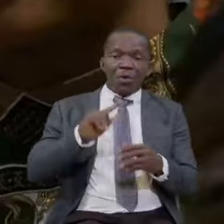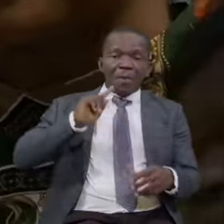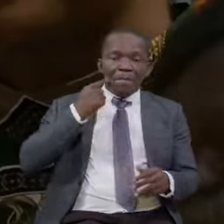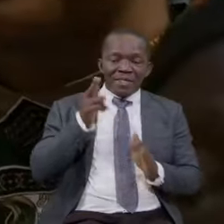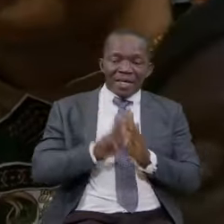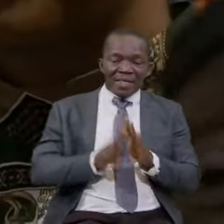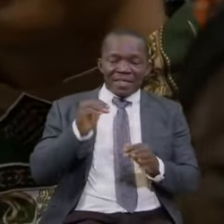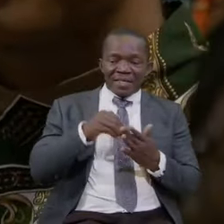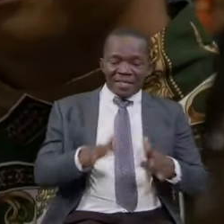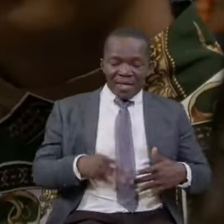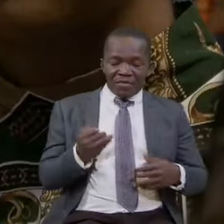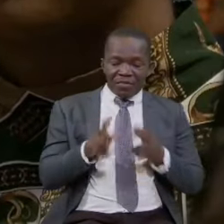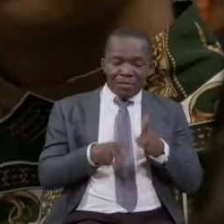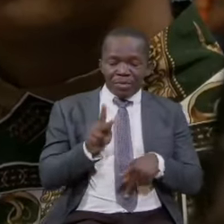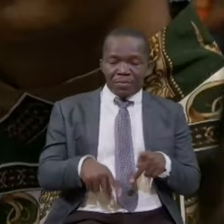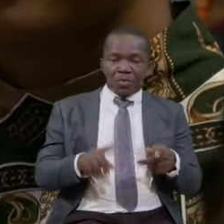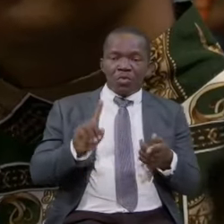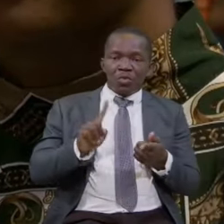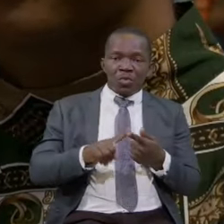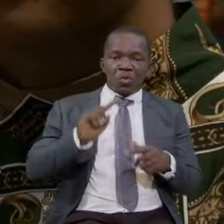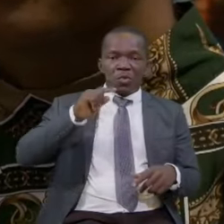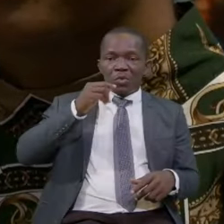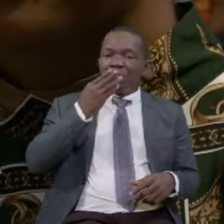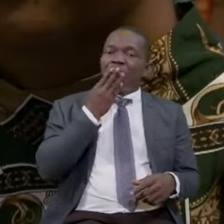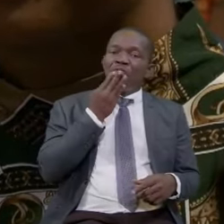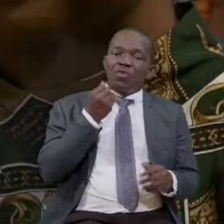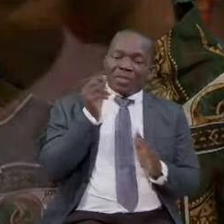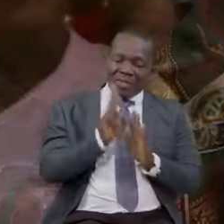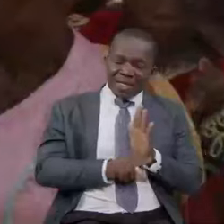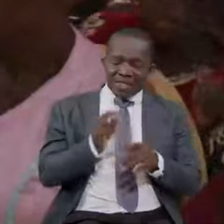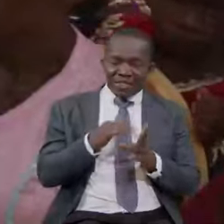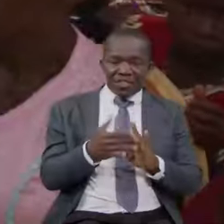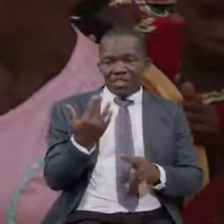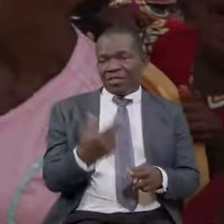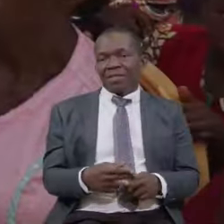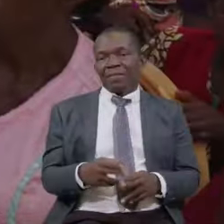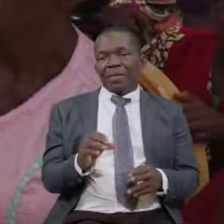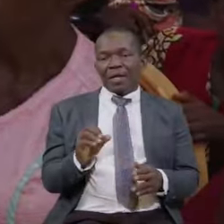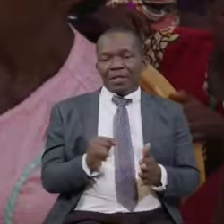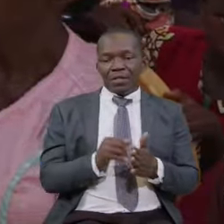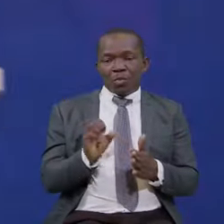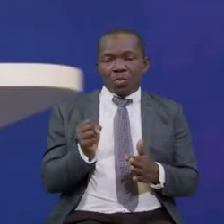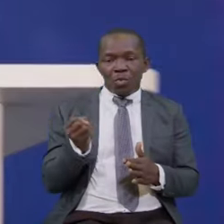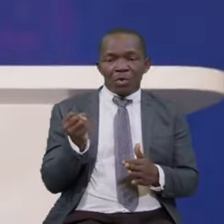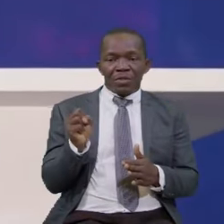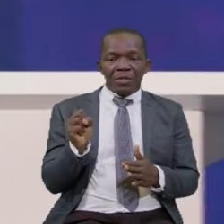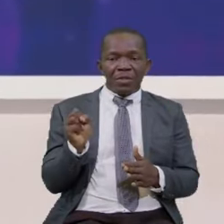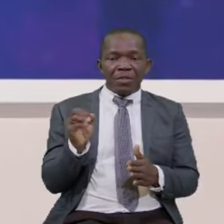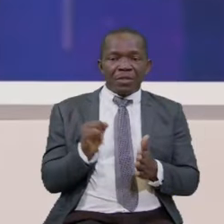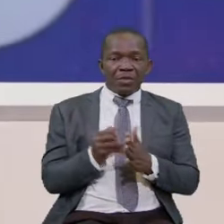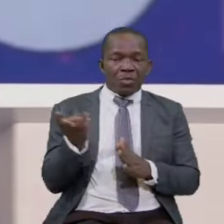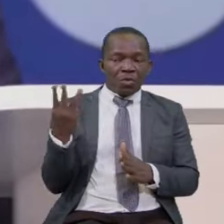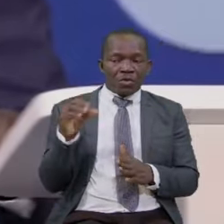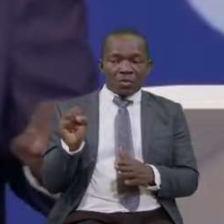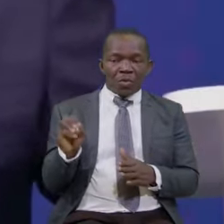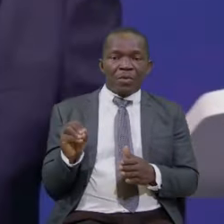Jésus et ça fut ainsi et ça fut ainsi et le Seigneur a fait l'alliance avec eux et et il est V dans le chapitre suivant